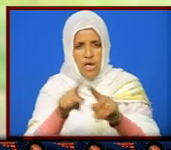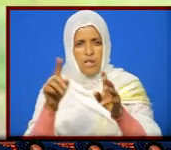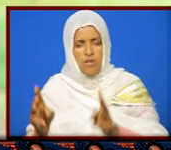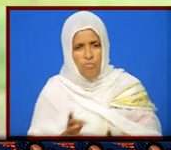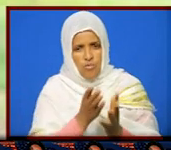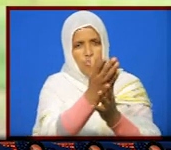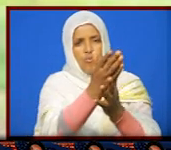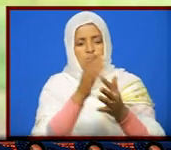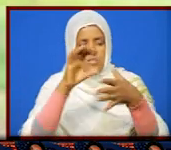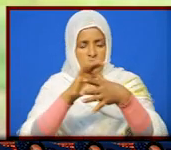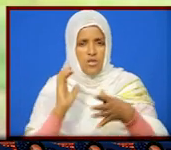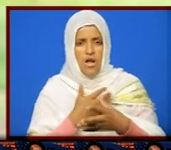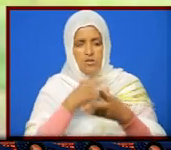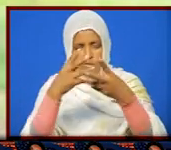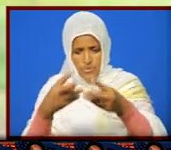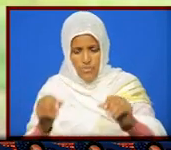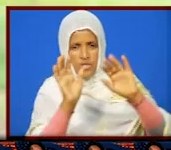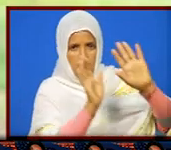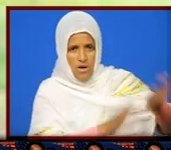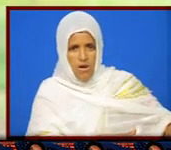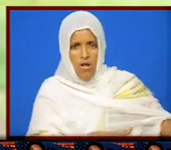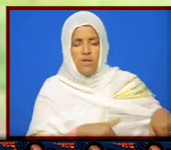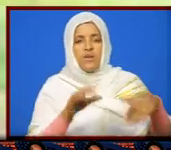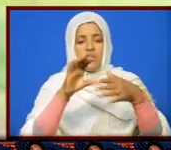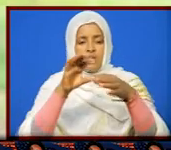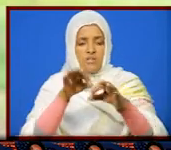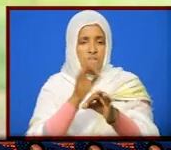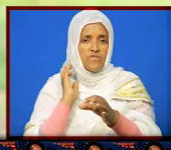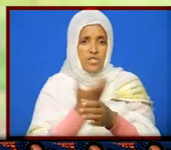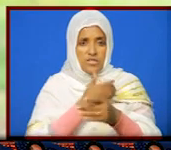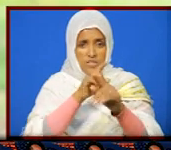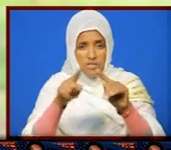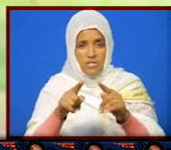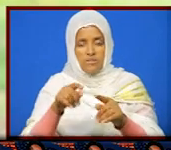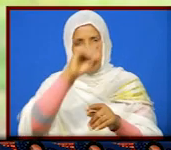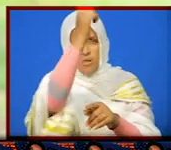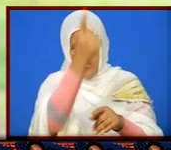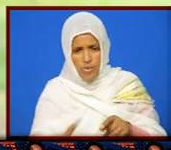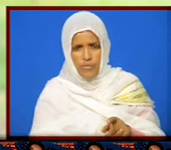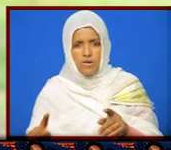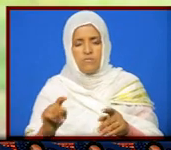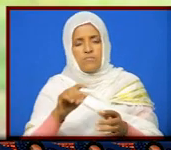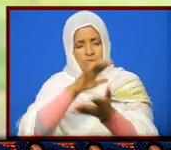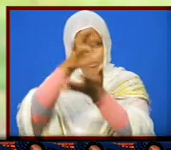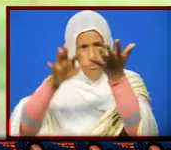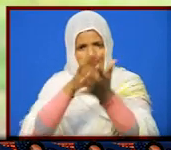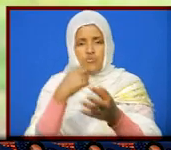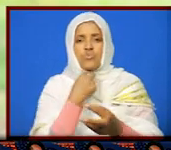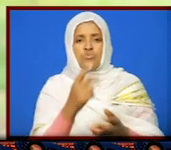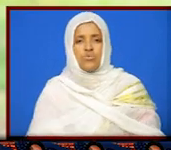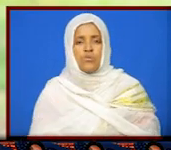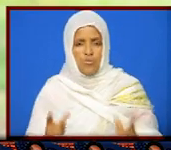ሌሎቹም በተለያየ መልኩ ስጋችን ፈርሶ በስሶ ይቀራል፣ ነፍሳችን ግን እንደ መብረቅና እንደ ነጎድጓድ